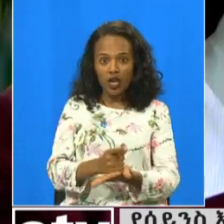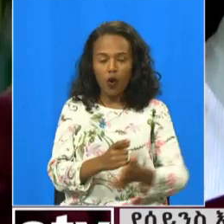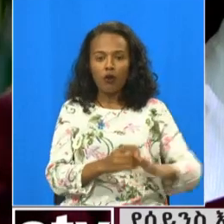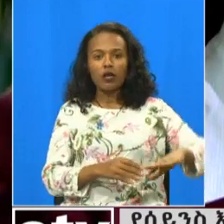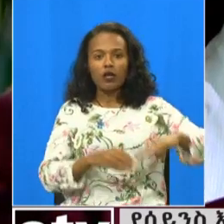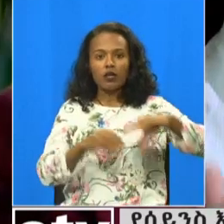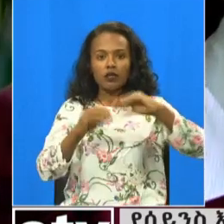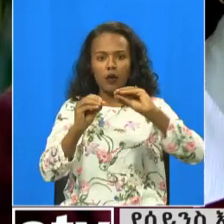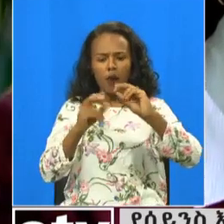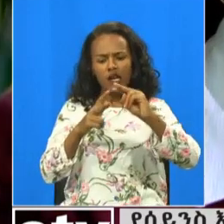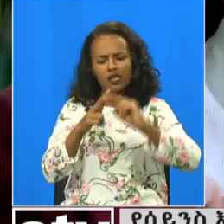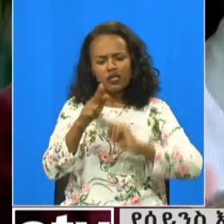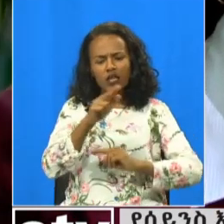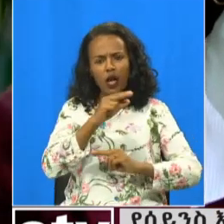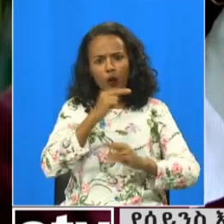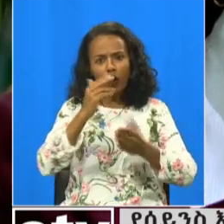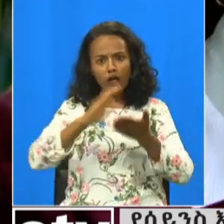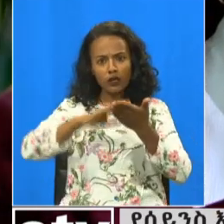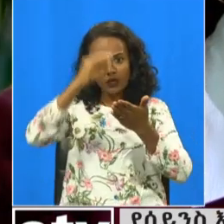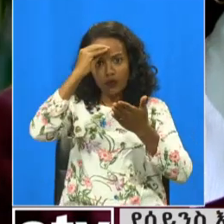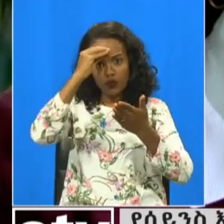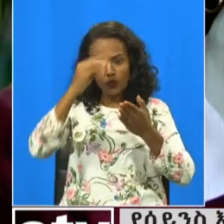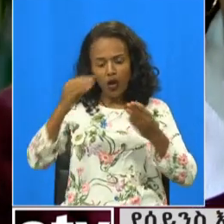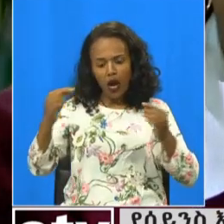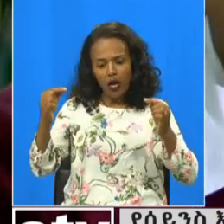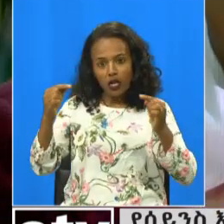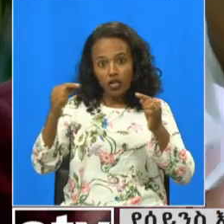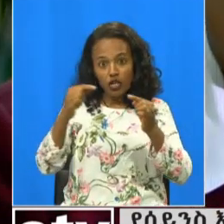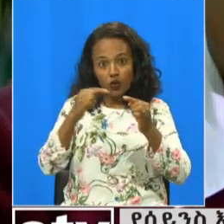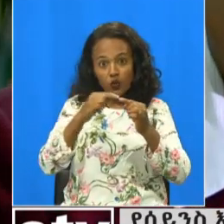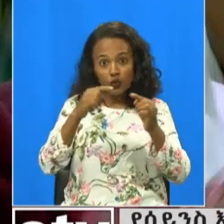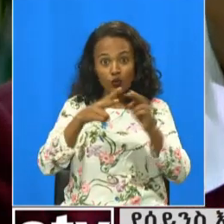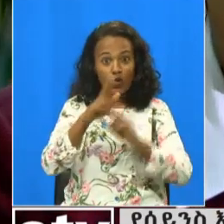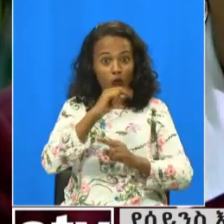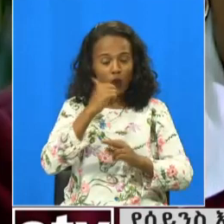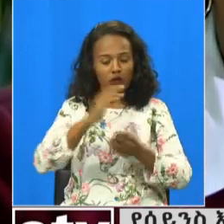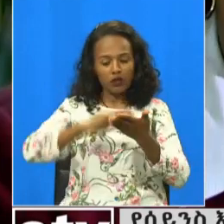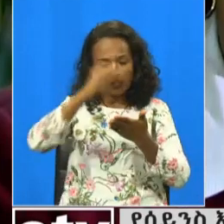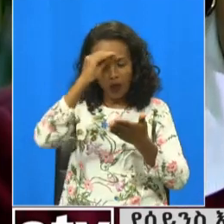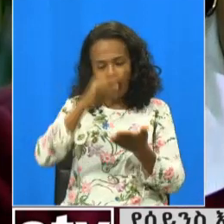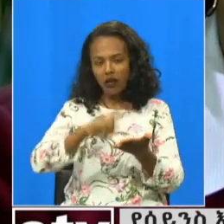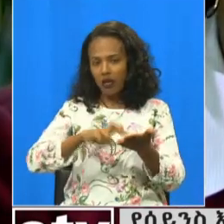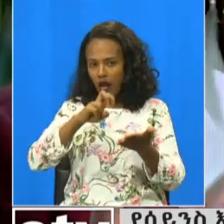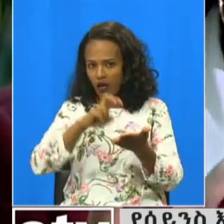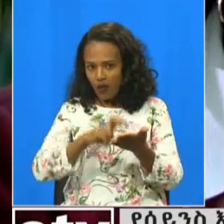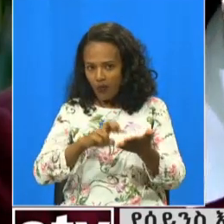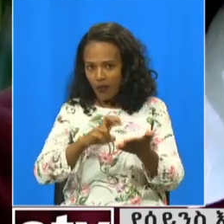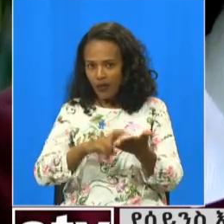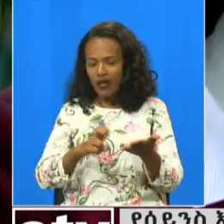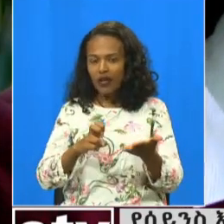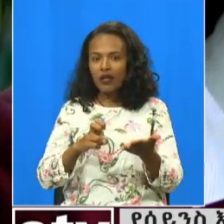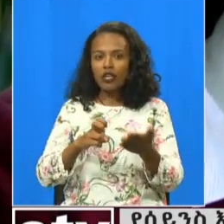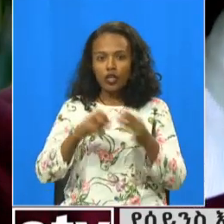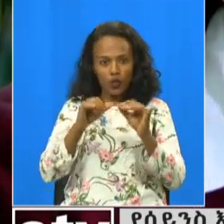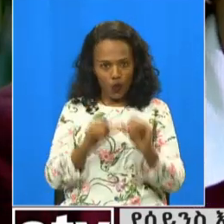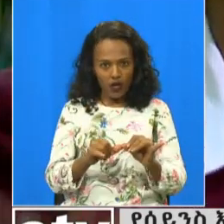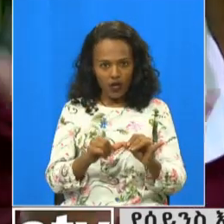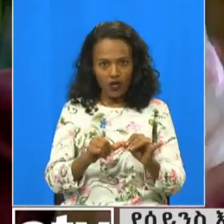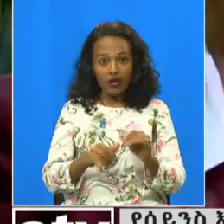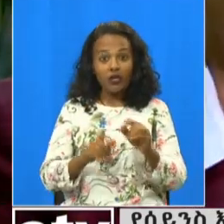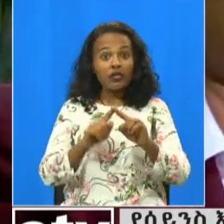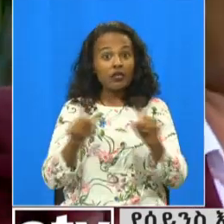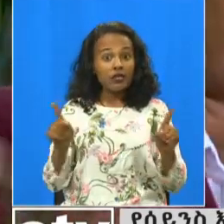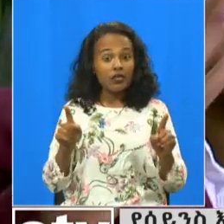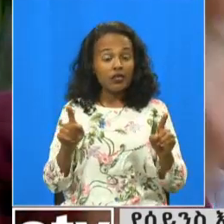ተማሪ ሳይቋረጥ ከትምርቱ ጋር ግንኙነቱን ሳይቋረጥ እየተማረ ያነበበ ይቆይ። ነገር